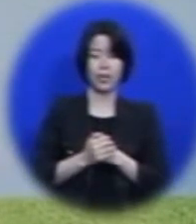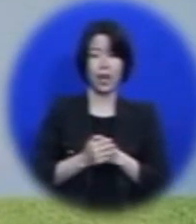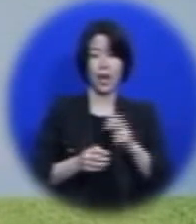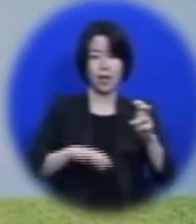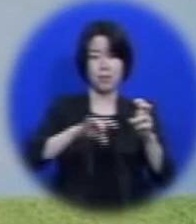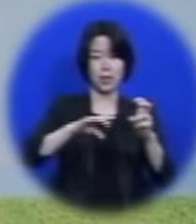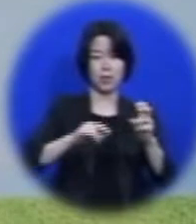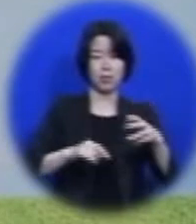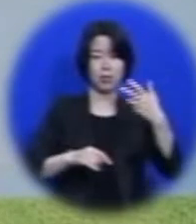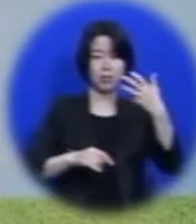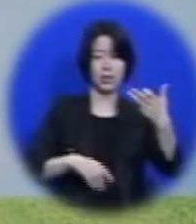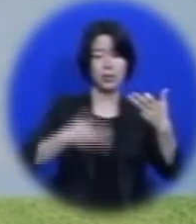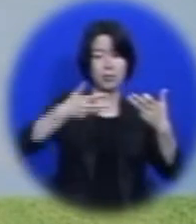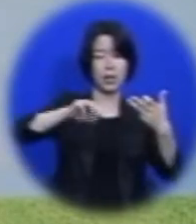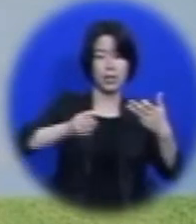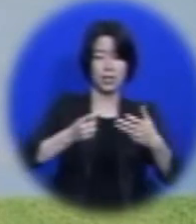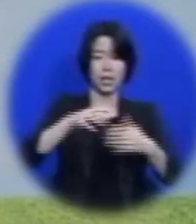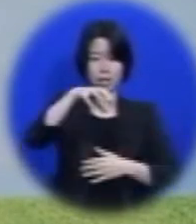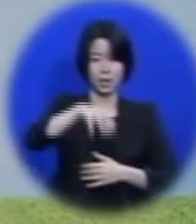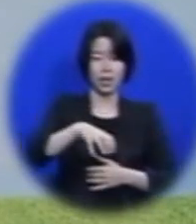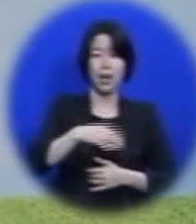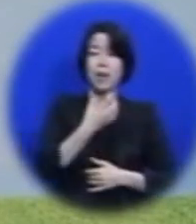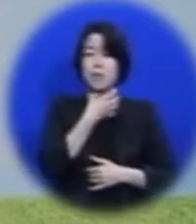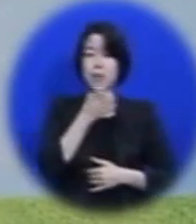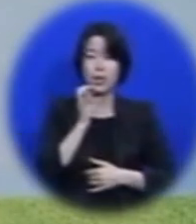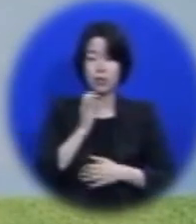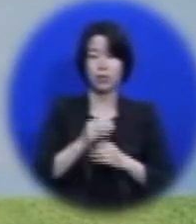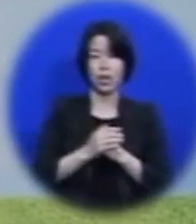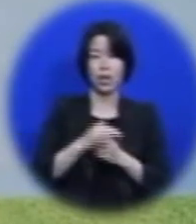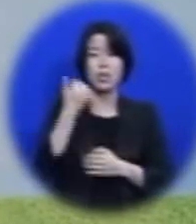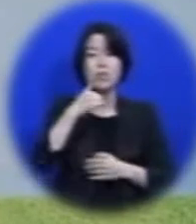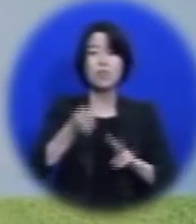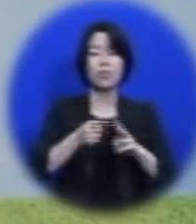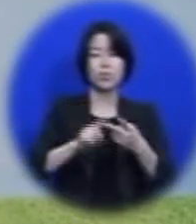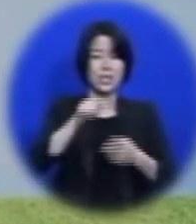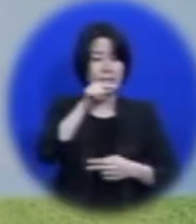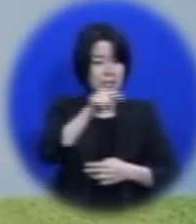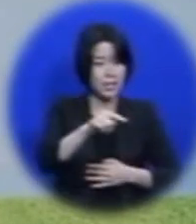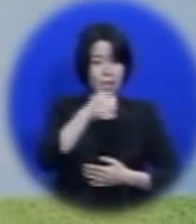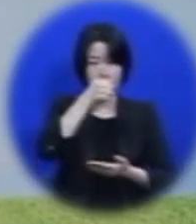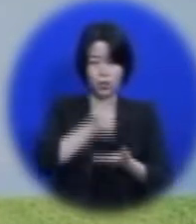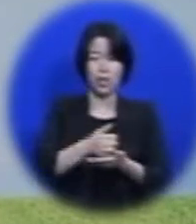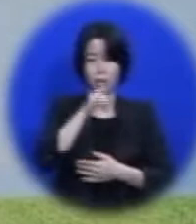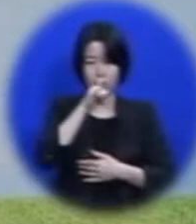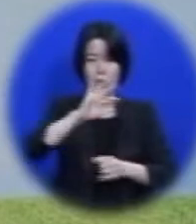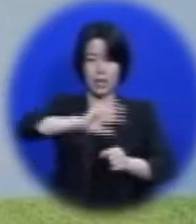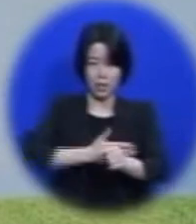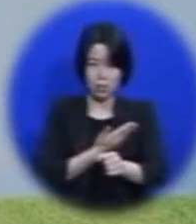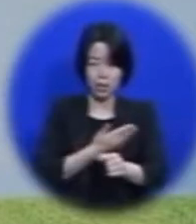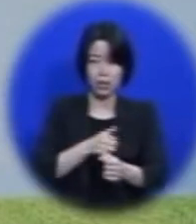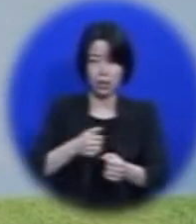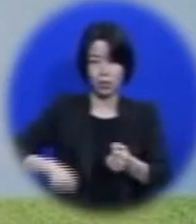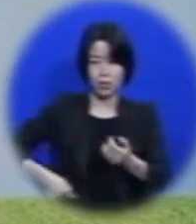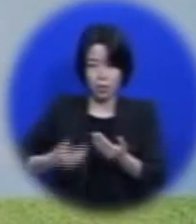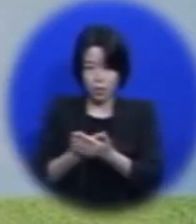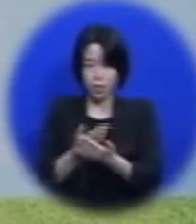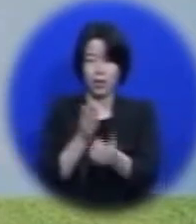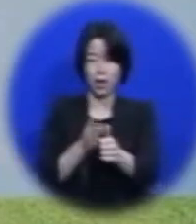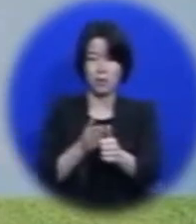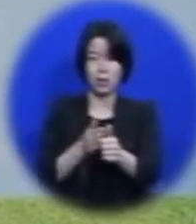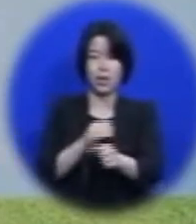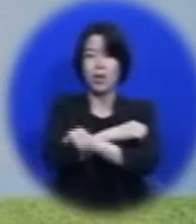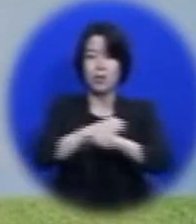마태복음 18장에 베드로가 누구든지 너에게 죄를 짓고 잘못했다고 회개하면